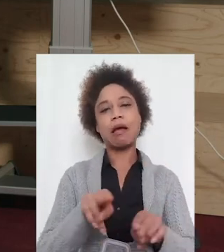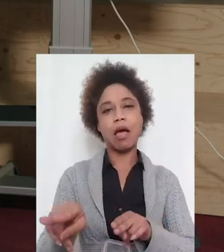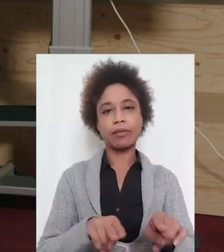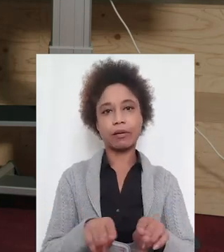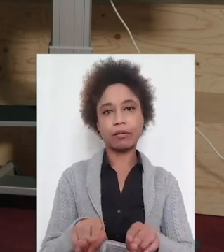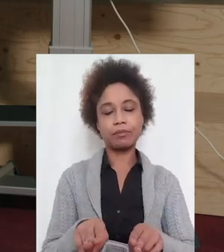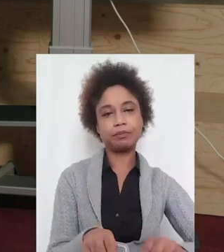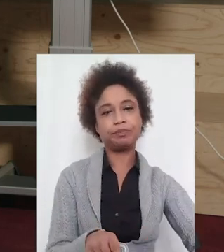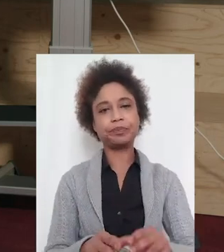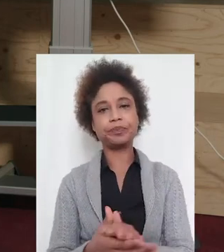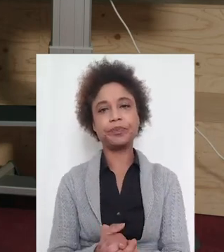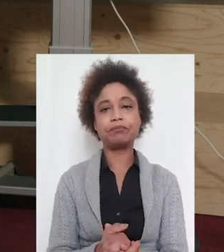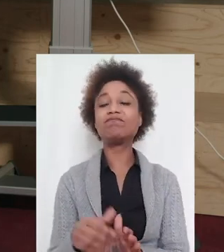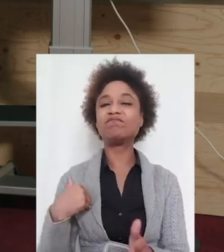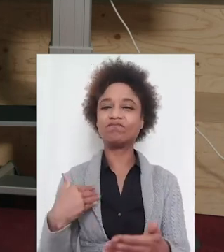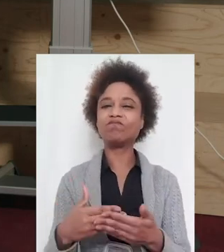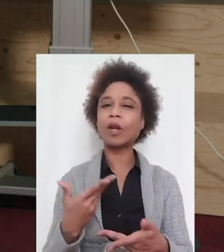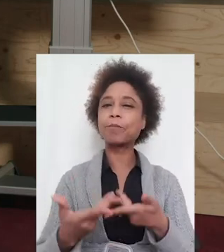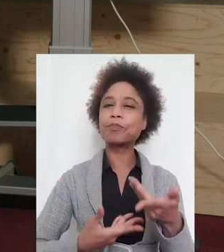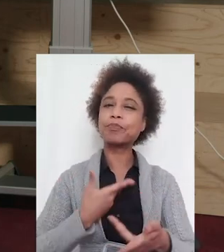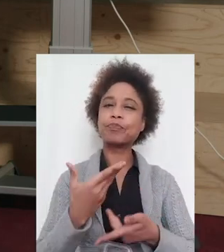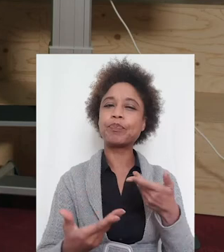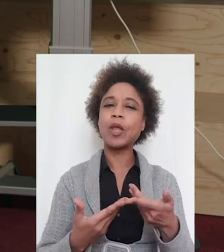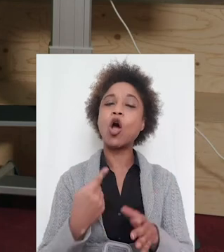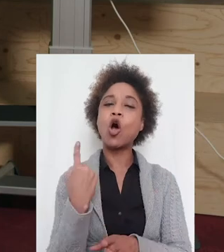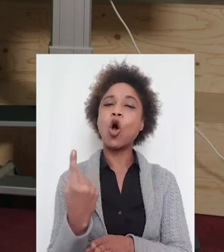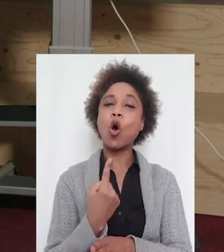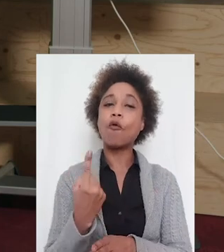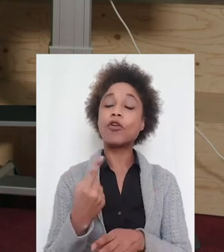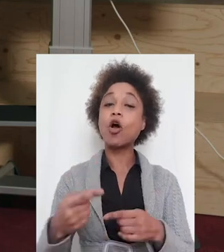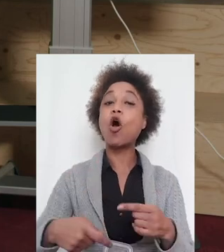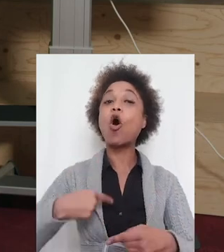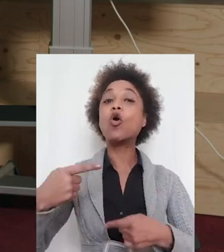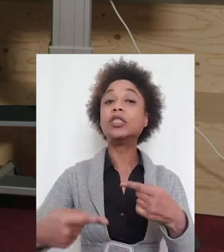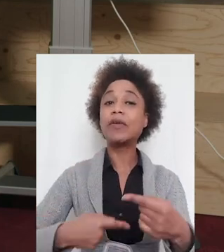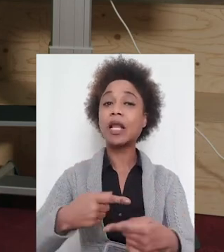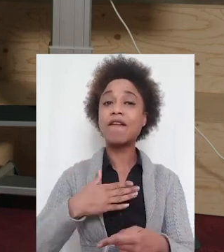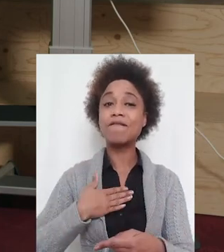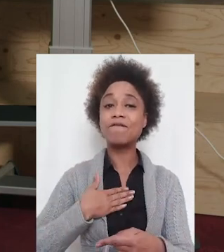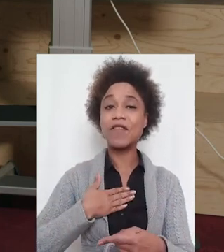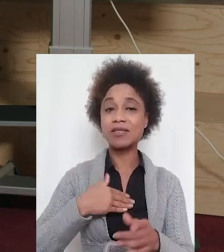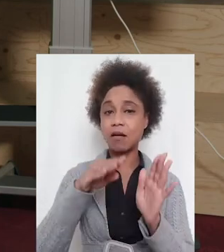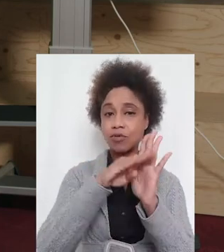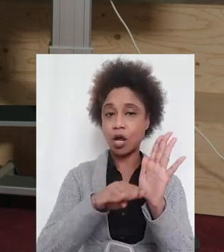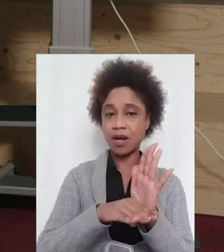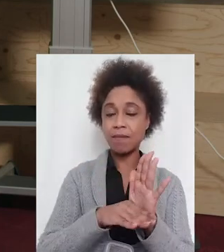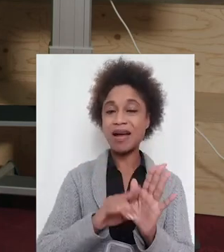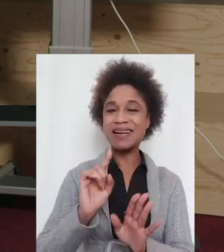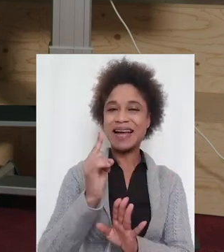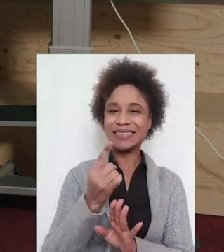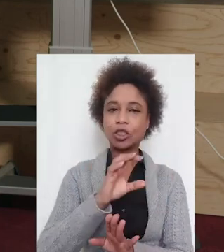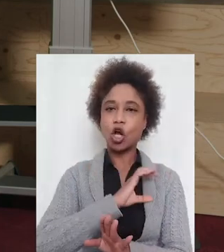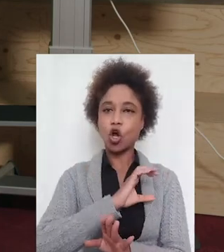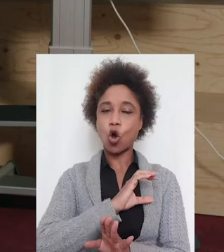En ik zal zo meteen wat meer vertellen over de ontwikkeling van het programma. Maar ik wil eerst het woord geven aan mijn